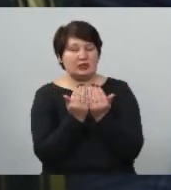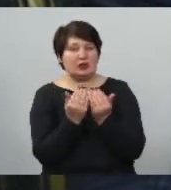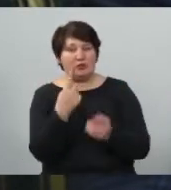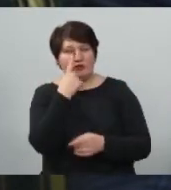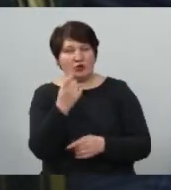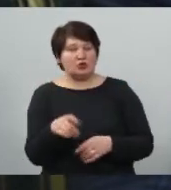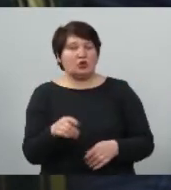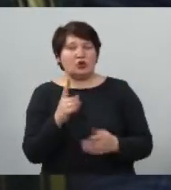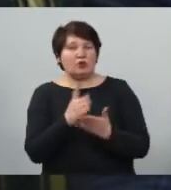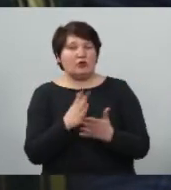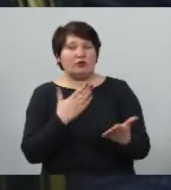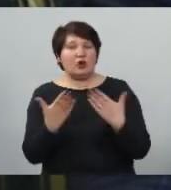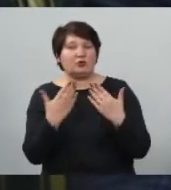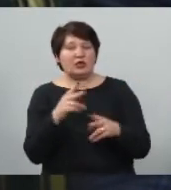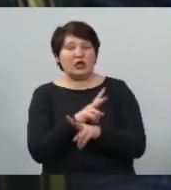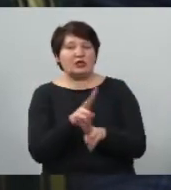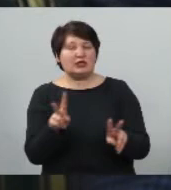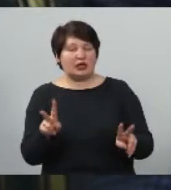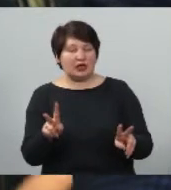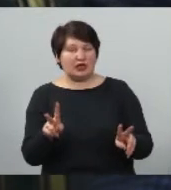повинен контактувати ні з ким. І ми